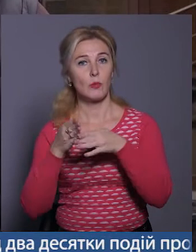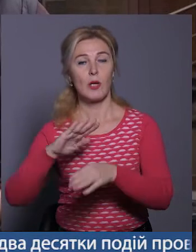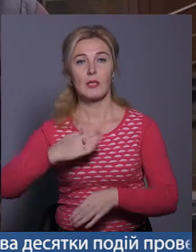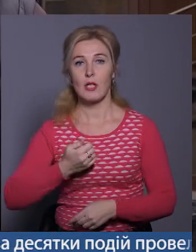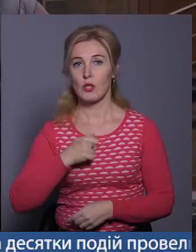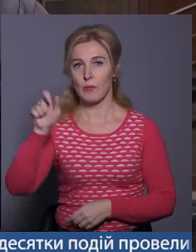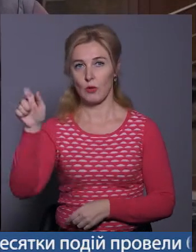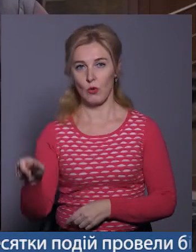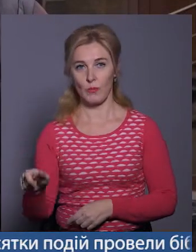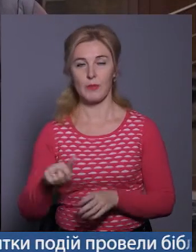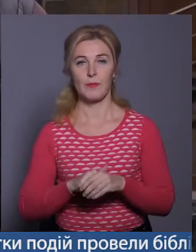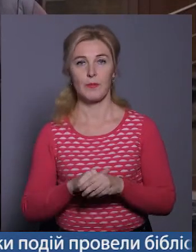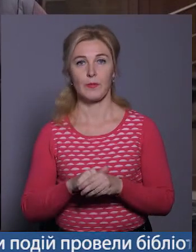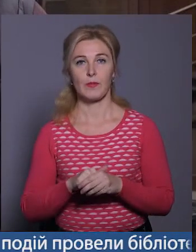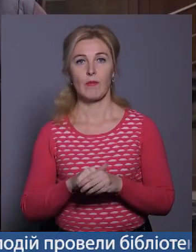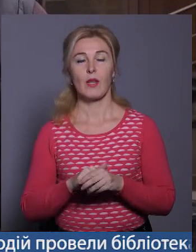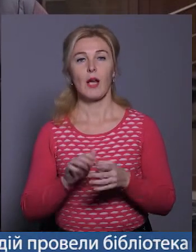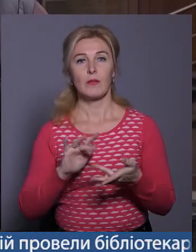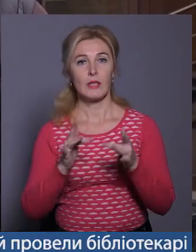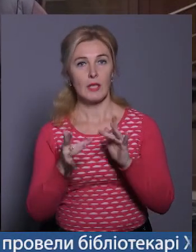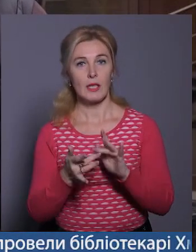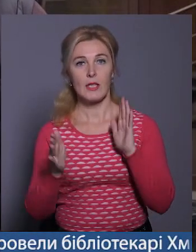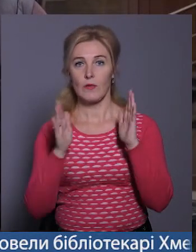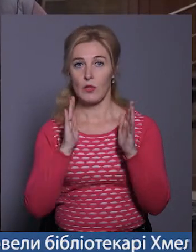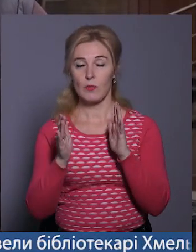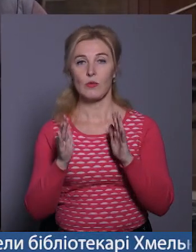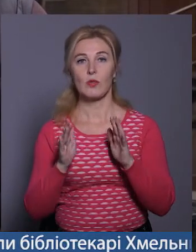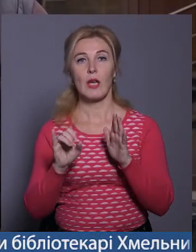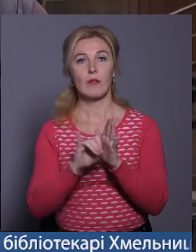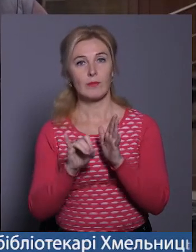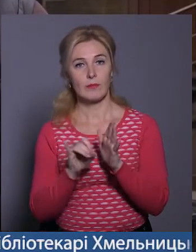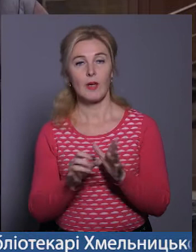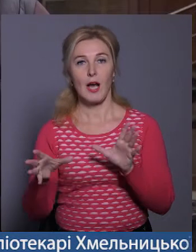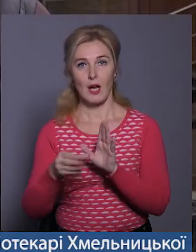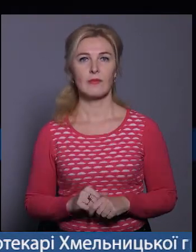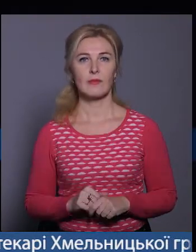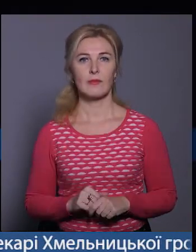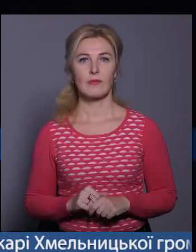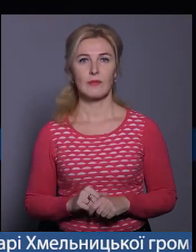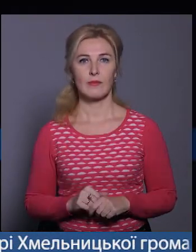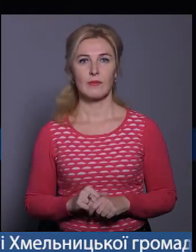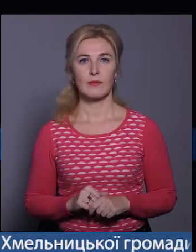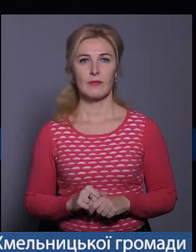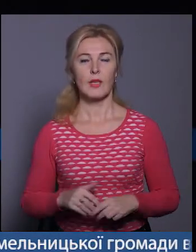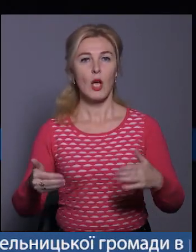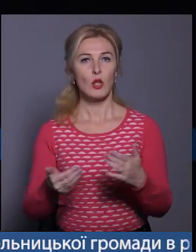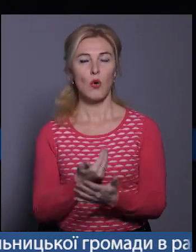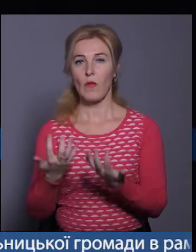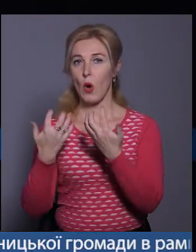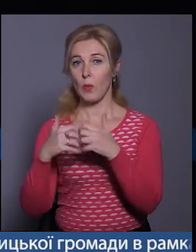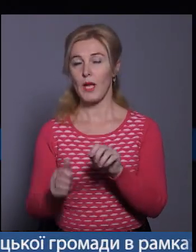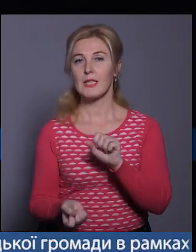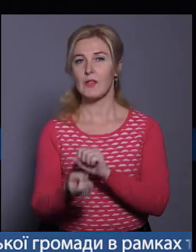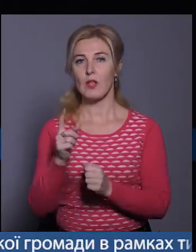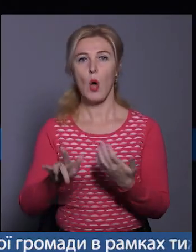хлопцям. Реквізити на сторінках в Фейсбуці, Інстаграмі «Волонтери Поділля». Разом до перемоги. Нове обладнання